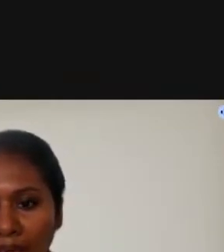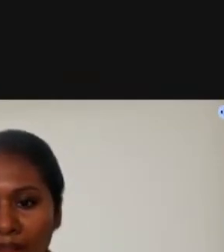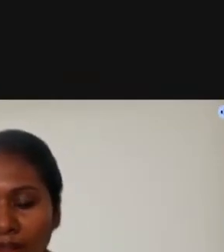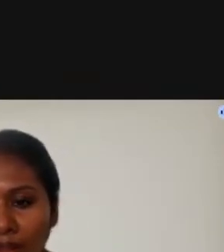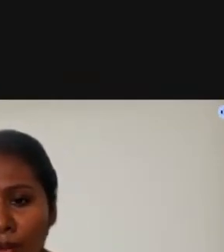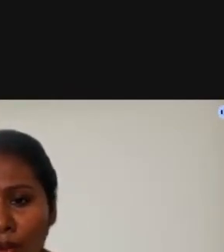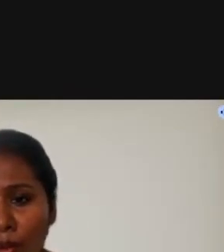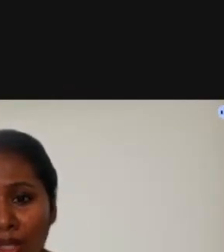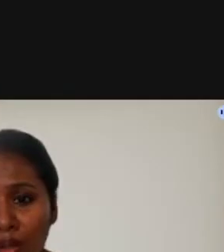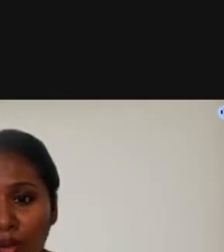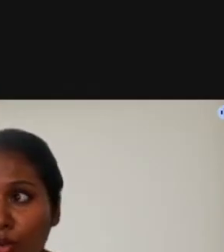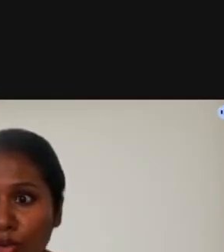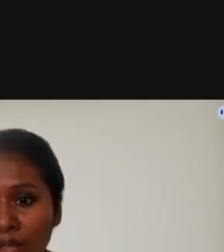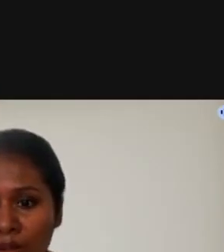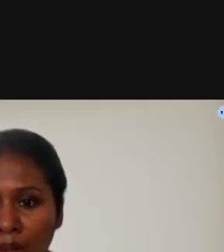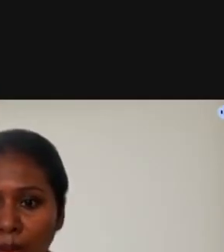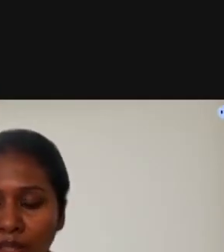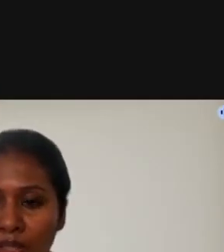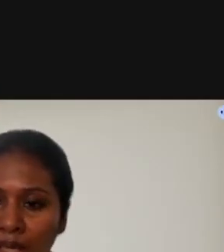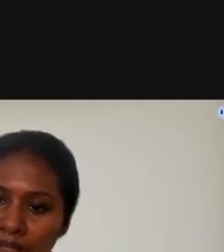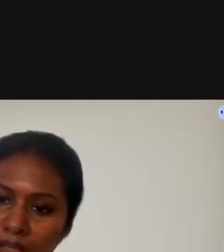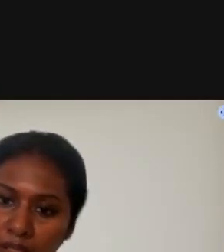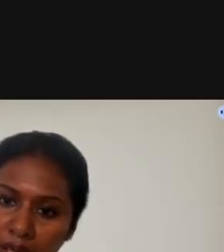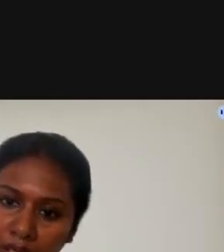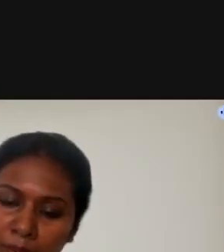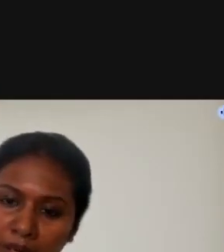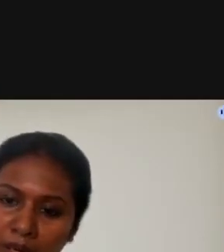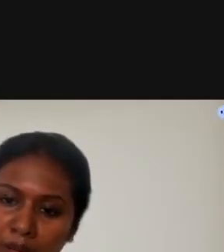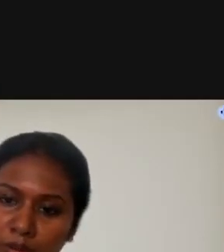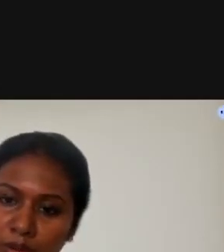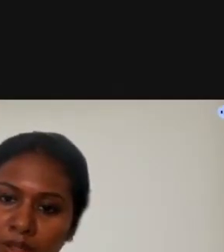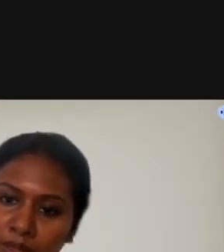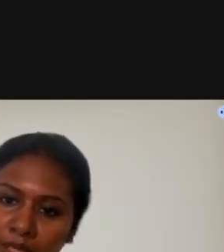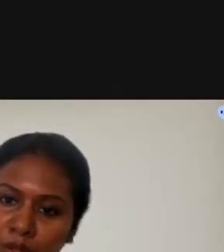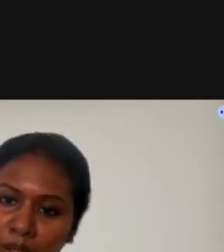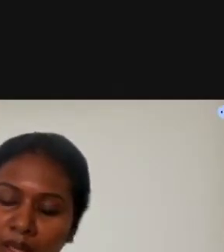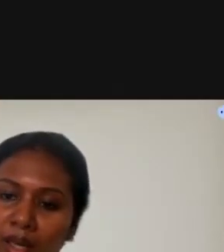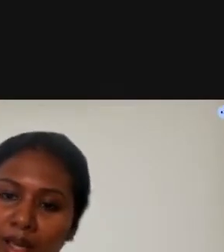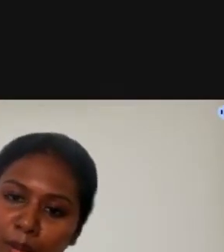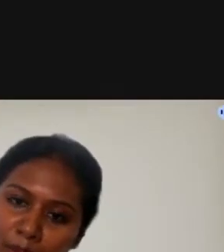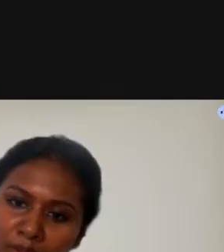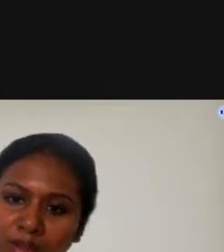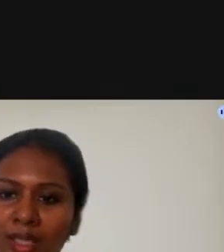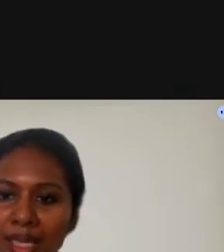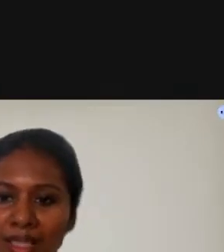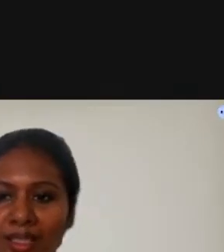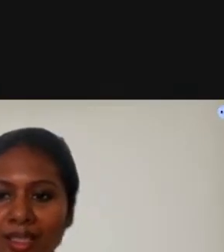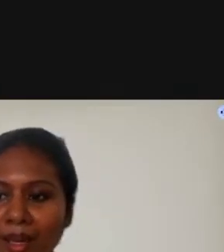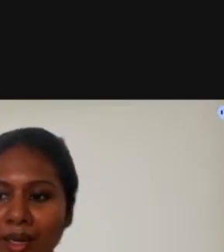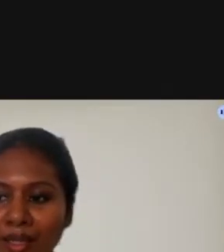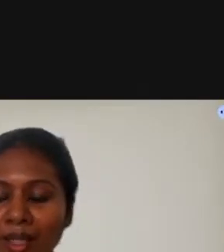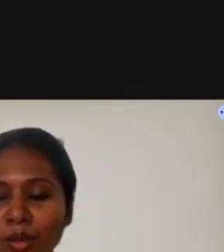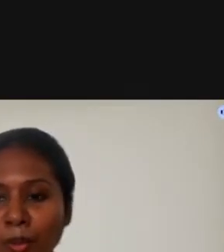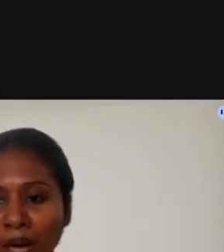പക്ഷെ AAC സിസ്റ്റം ഓൾമോസ്റ്റ് എനിക്കൊന്ന് 2 ഇയേഴ്സോളം ഉപയോഗിച്ച് കഴിഞ്ഞതിന് ശേഷം ആണ് ആ കുഞ്ഞ് സംസാരിച്ചു തുടങ്ങി. ഇപ്പം